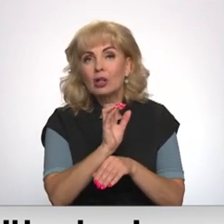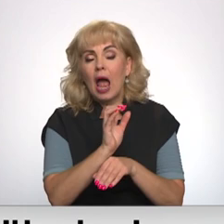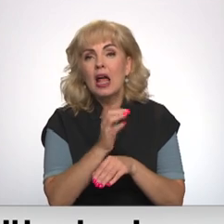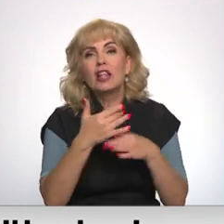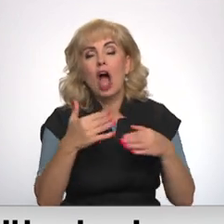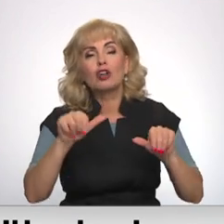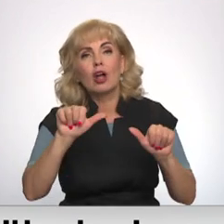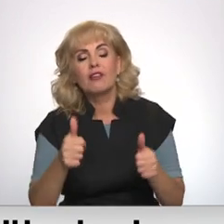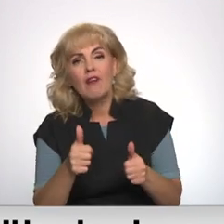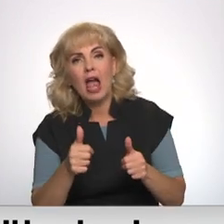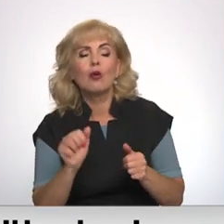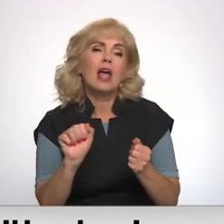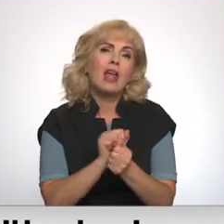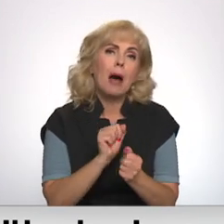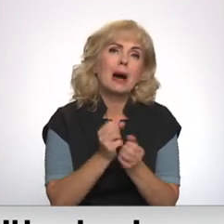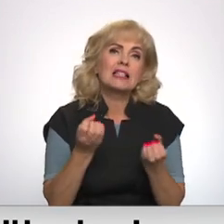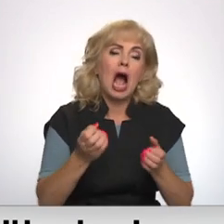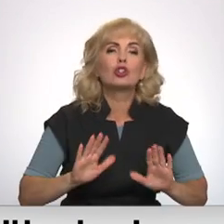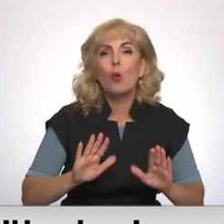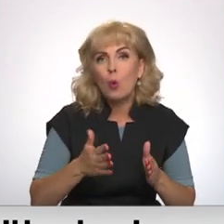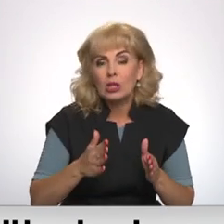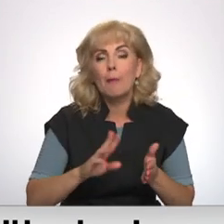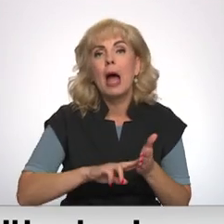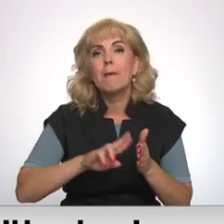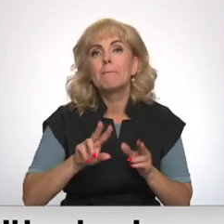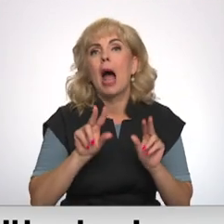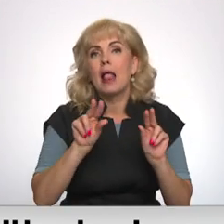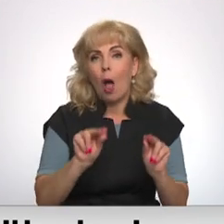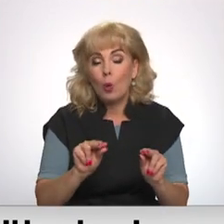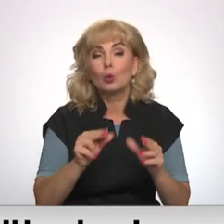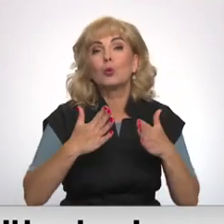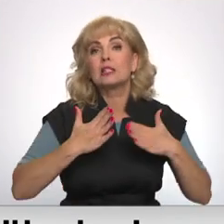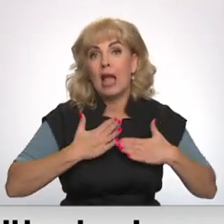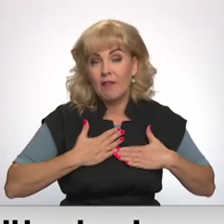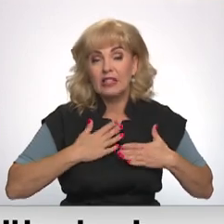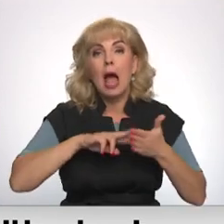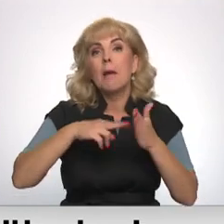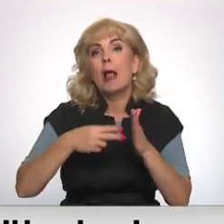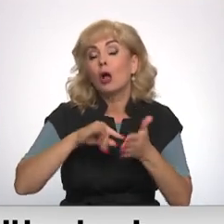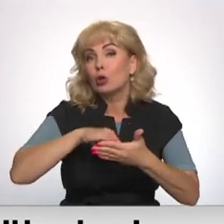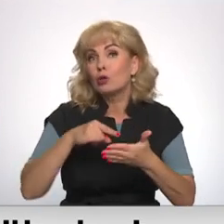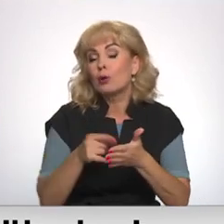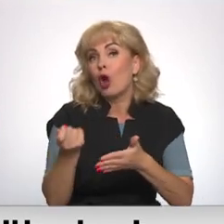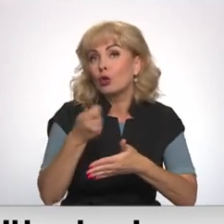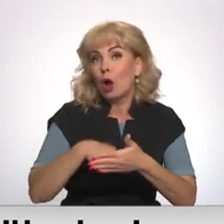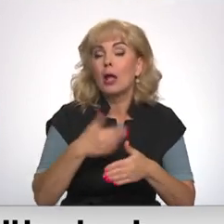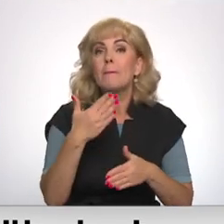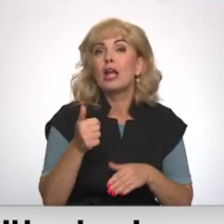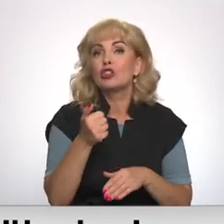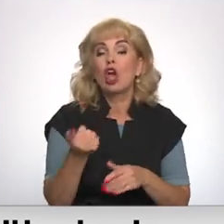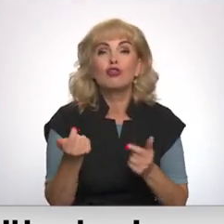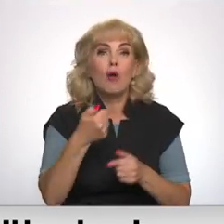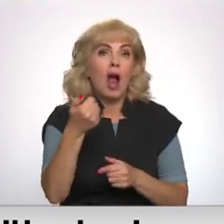piemēram dabasgāze, un mums būs vairāk ko paļauties pašiem uz sevi. Plānots, ka projekts noslēgsies 5-6 gadu